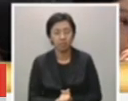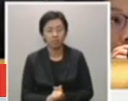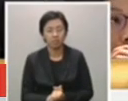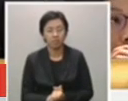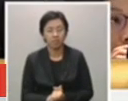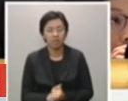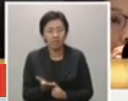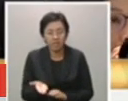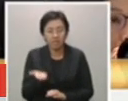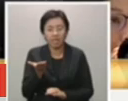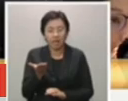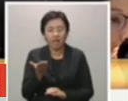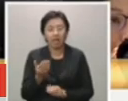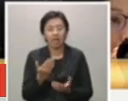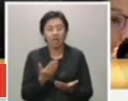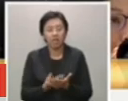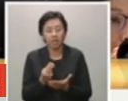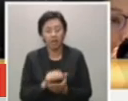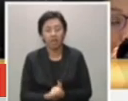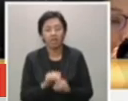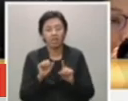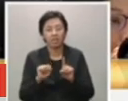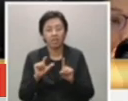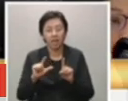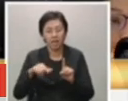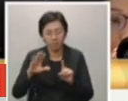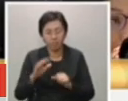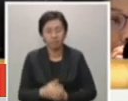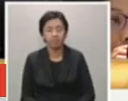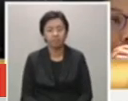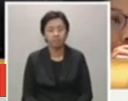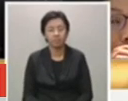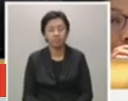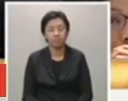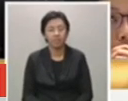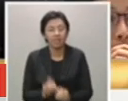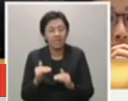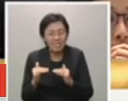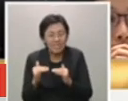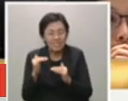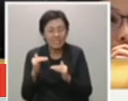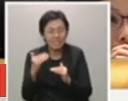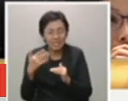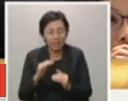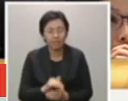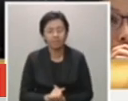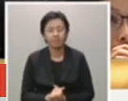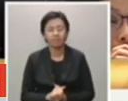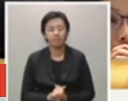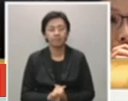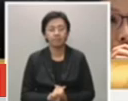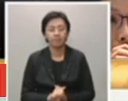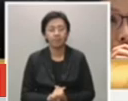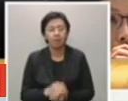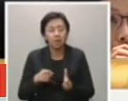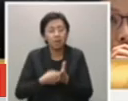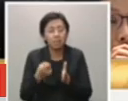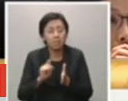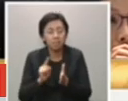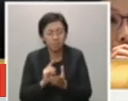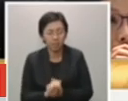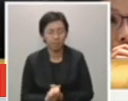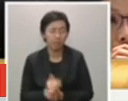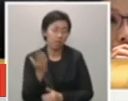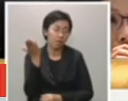นี่ดีขึ้นมาแล้วนะครับตอนนี้อยู่ในระดับแสนล้านบาทเท่านั้นเองนี่กระเตื้องขึ้นมาแล้วนะครับเพราะอะไรครับ